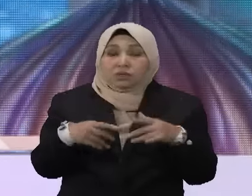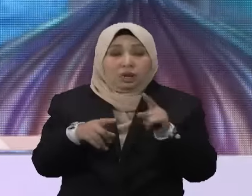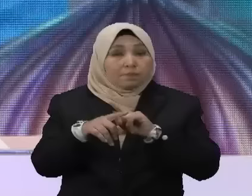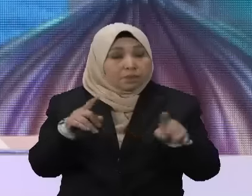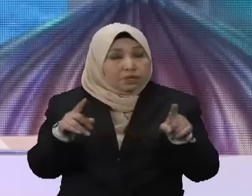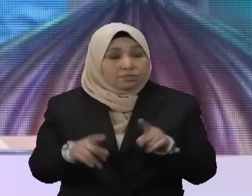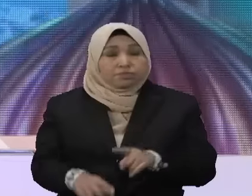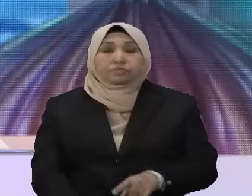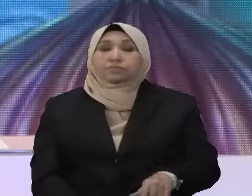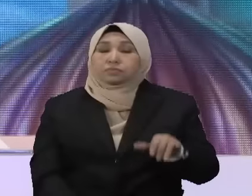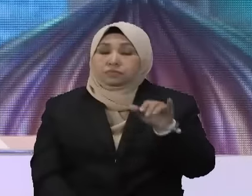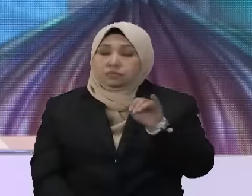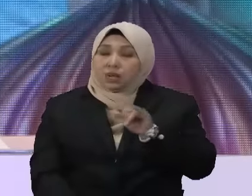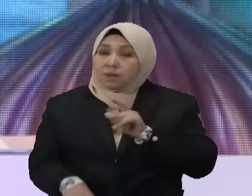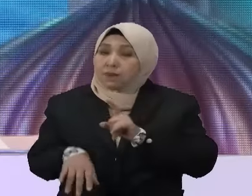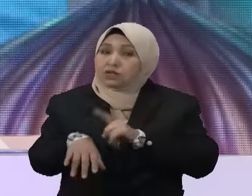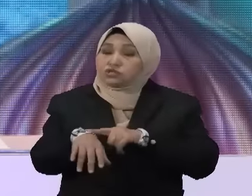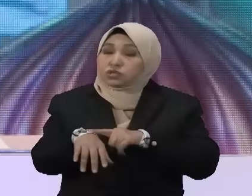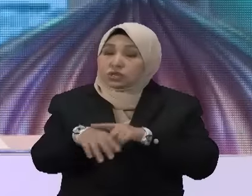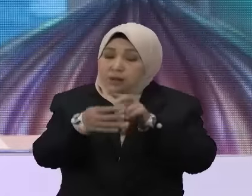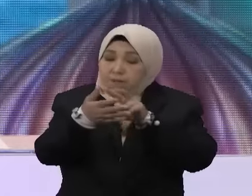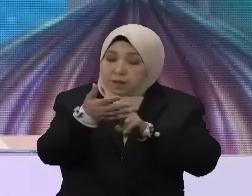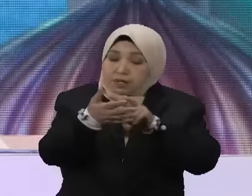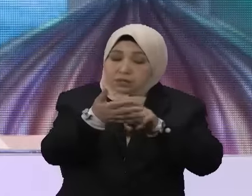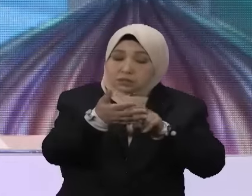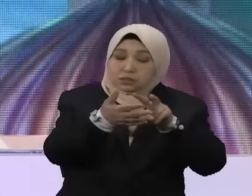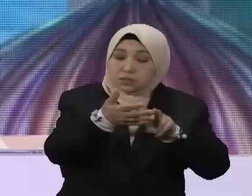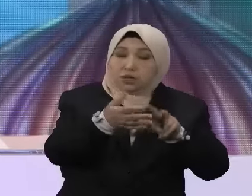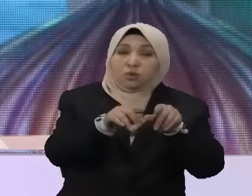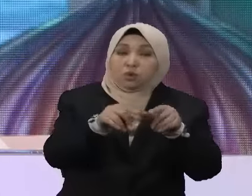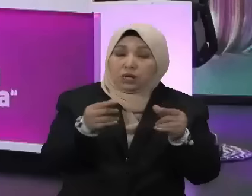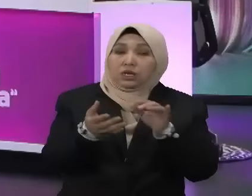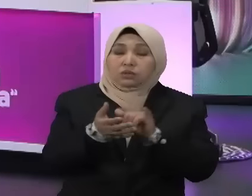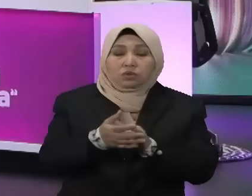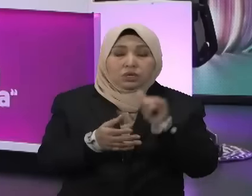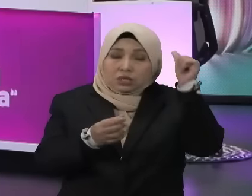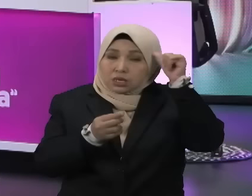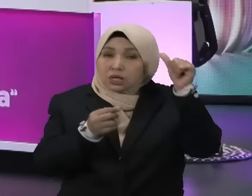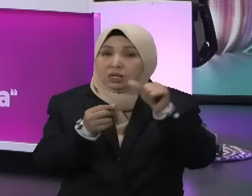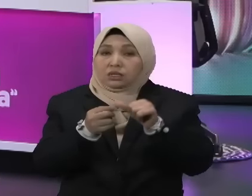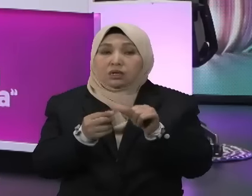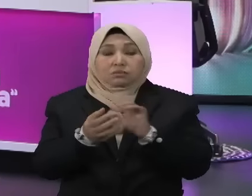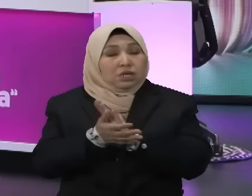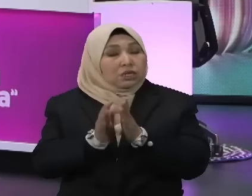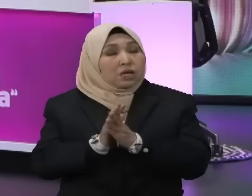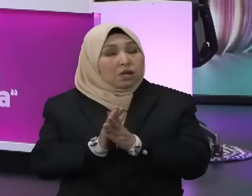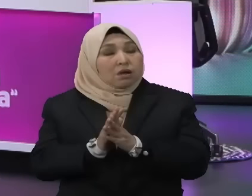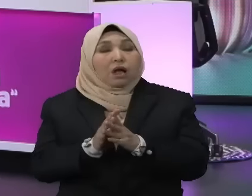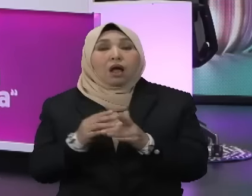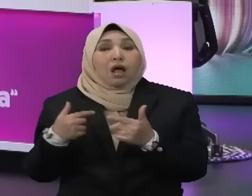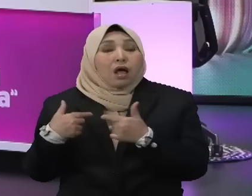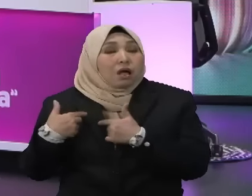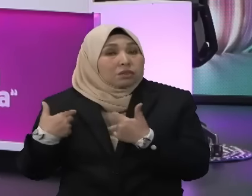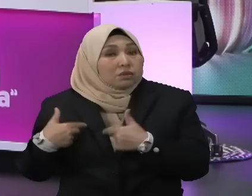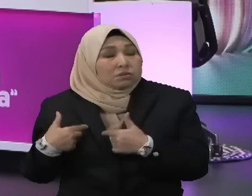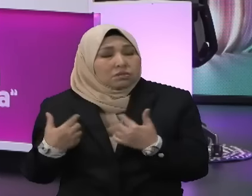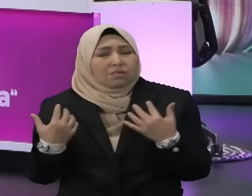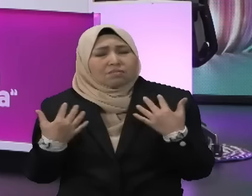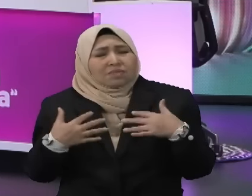idza zukirallah, ketika mana dia dibacakan Al-Quran kepada dia, ya, dia diingatkan, maka wajilat kulubum, hatinya juga